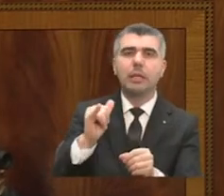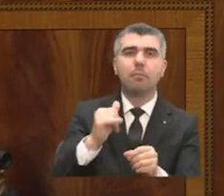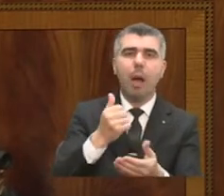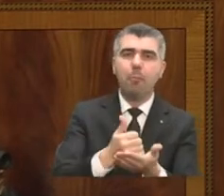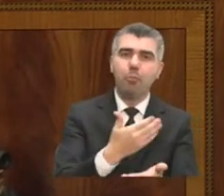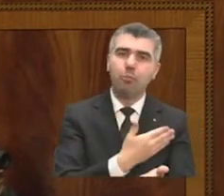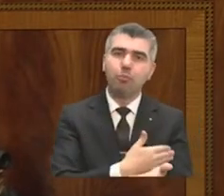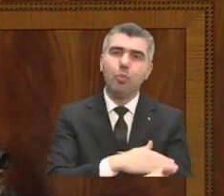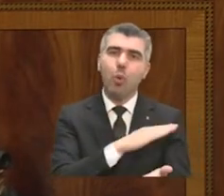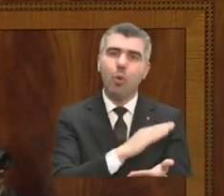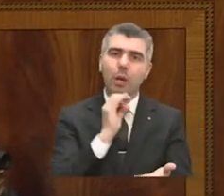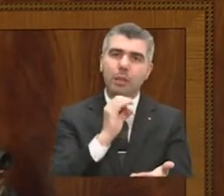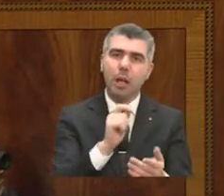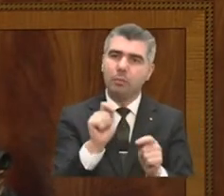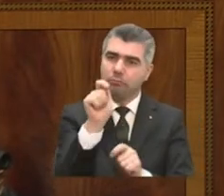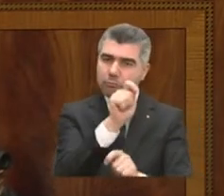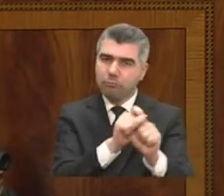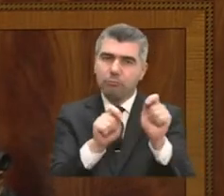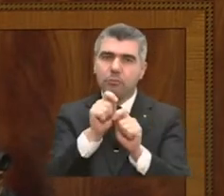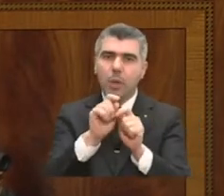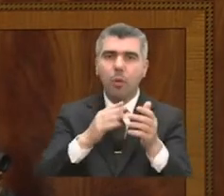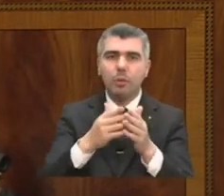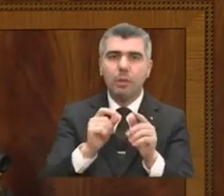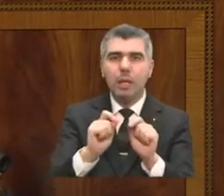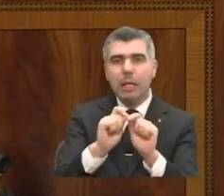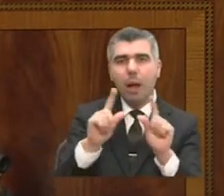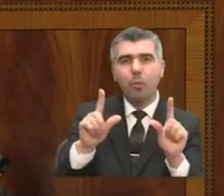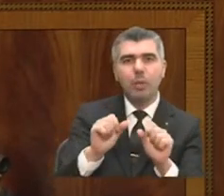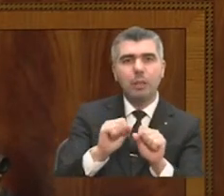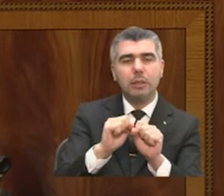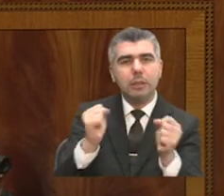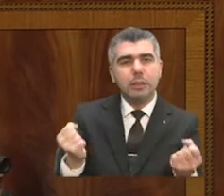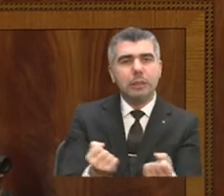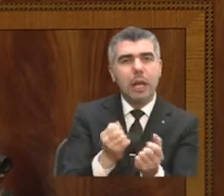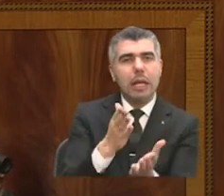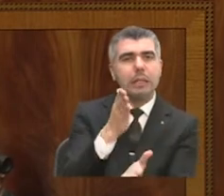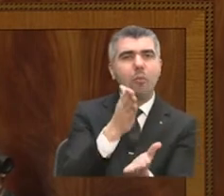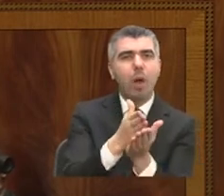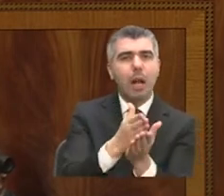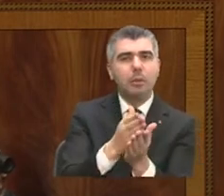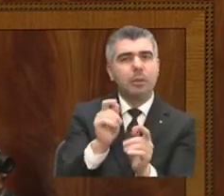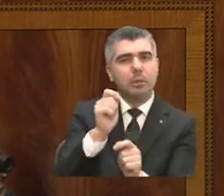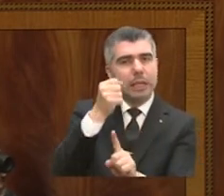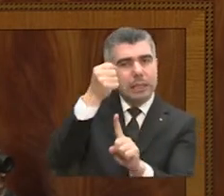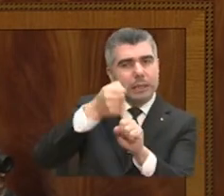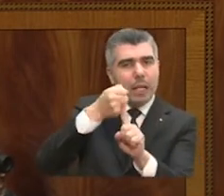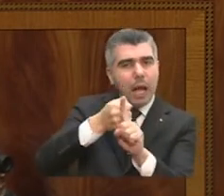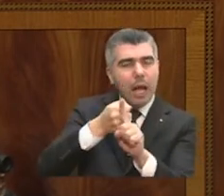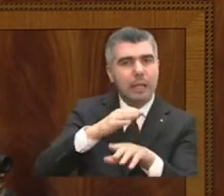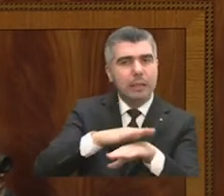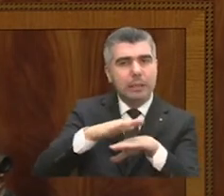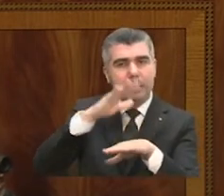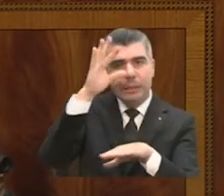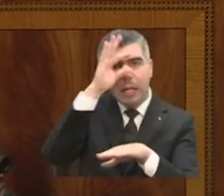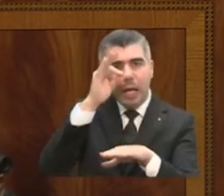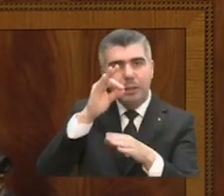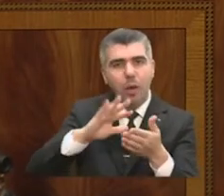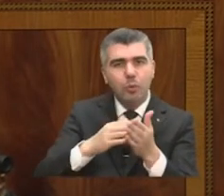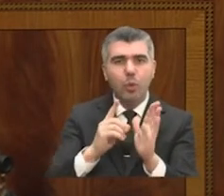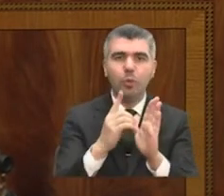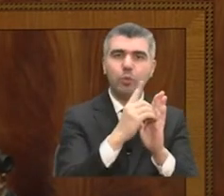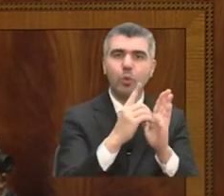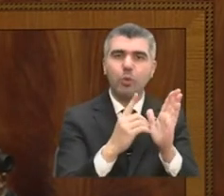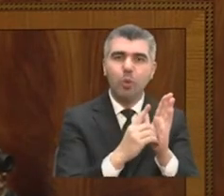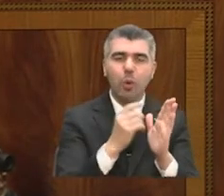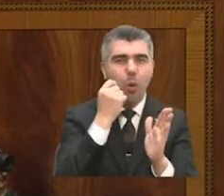Maroc s'est impliqué depuis des années dans l'amélioration de son modèle de développement,